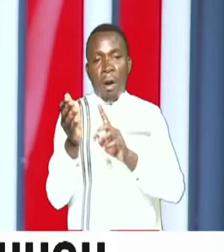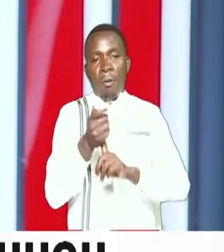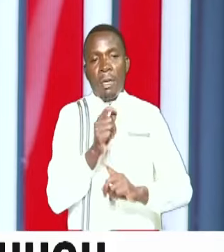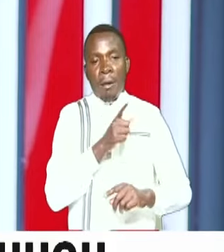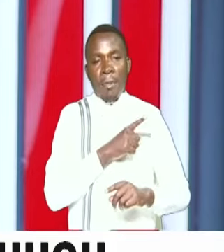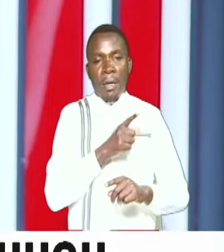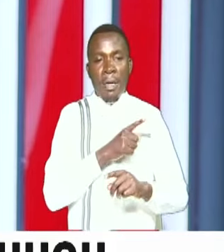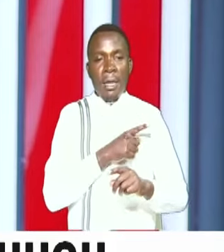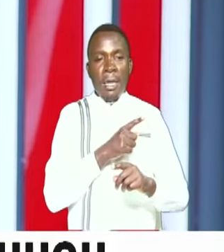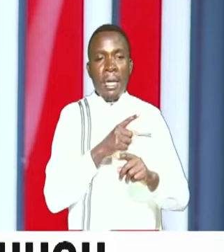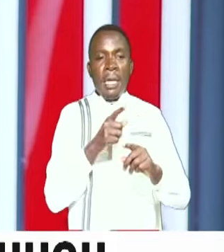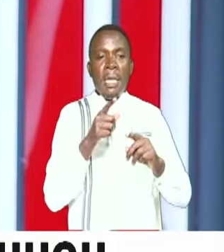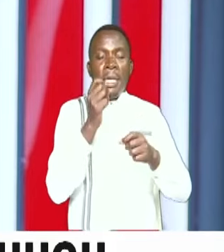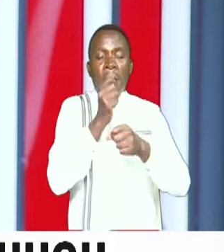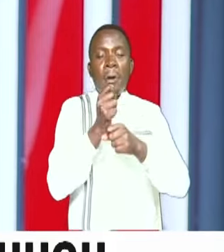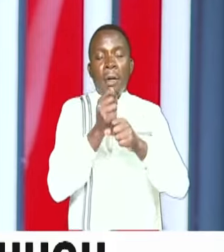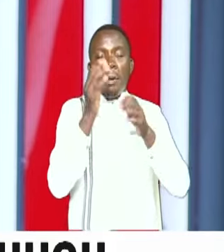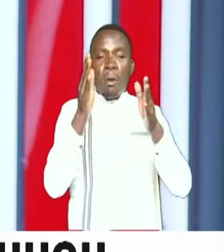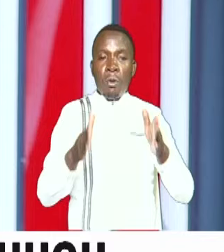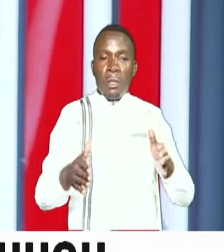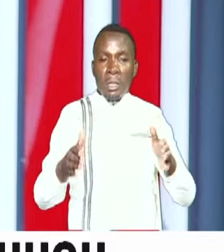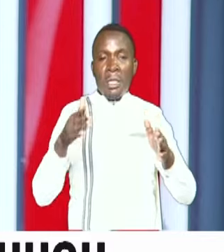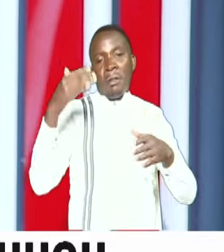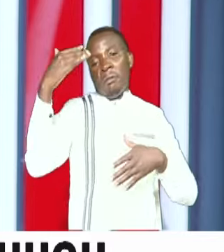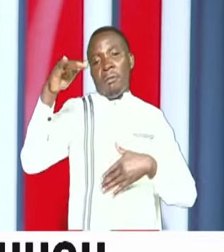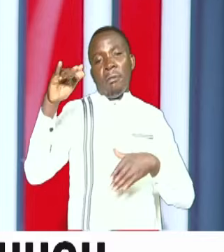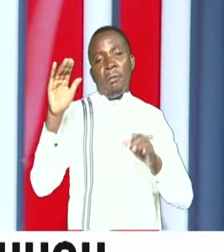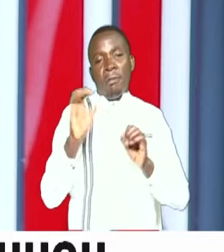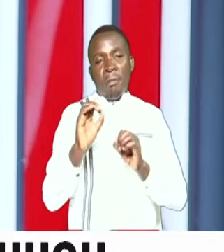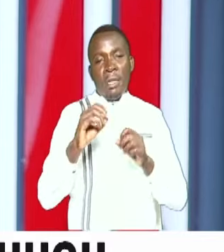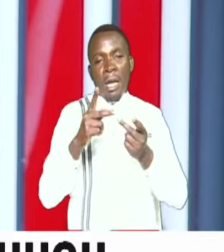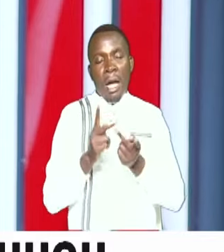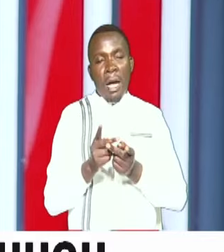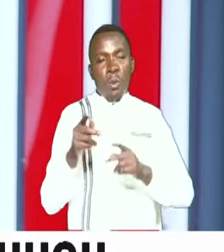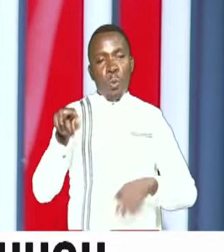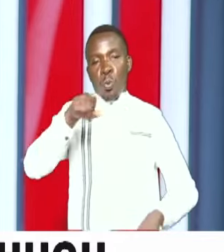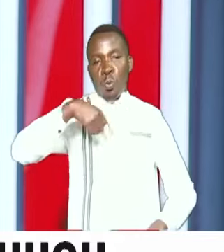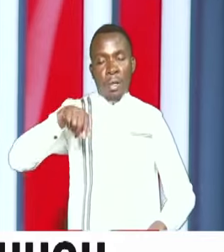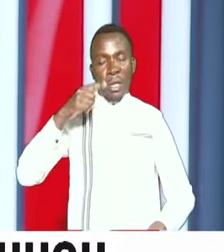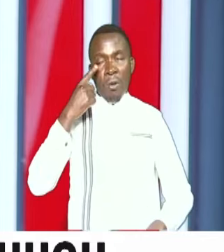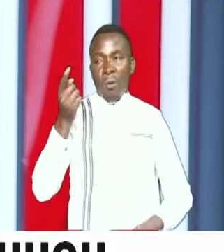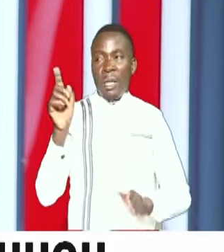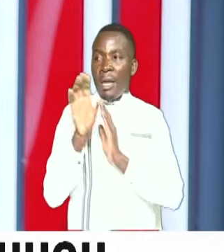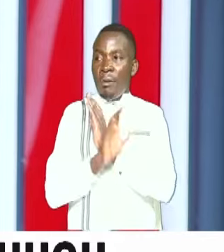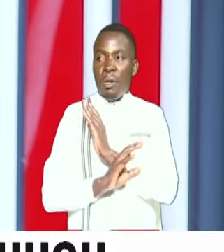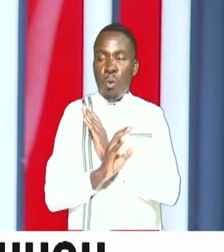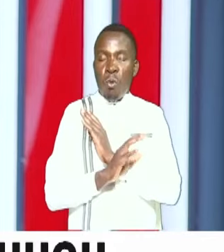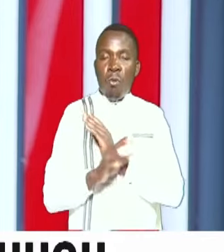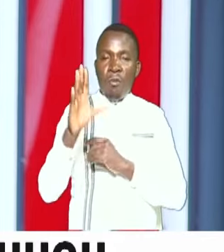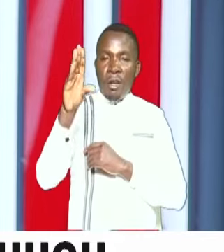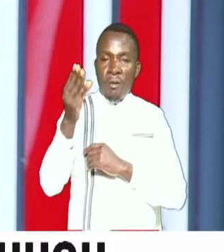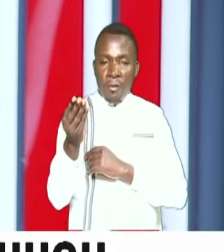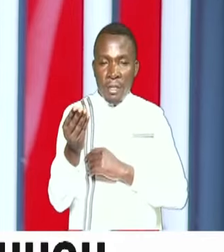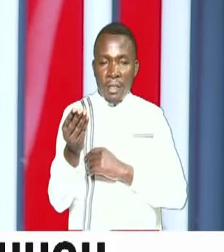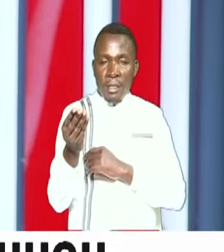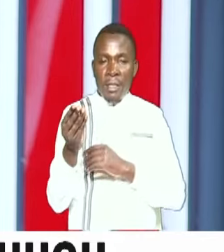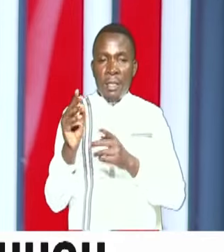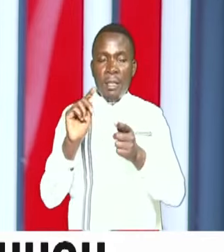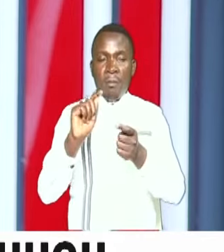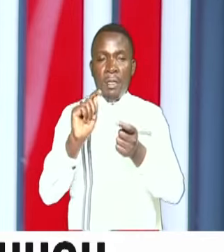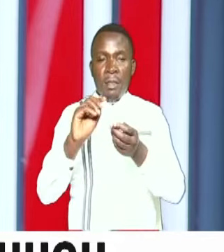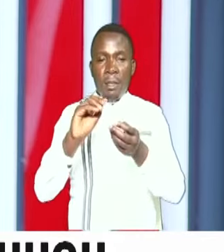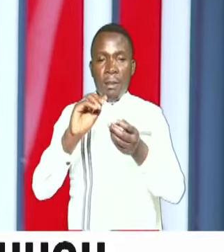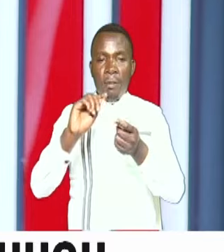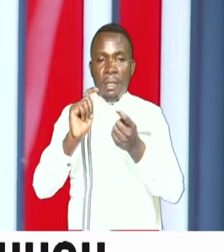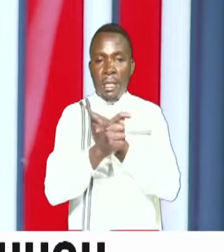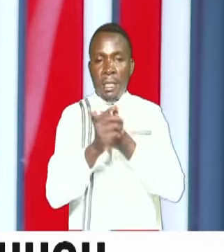ya cheap labor cyangwa se abakozi badahenze aho rero turimo kubona ibihugu bya Afurika ibizaba ibya mbere mu kwitegura